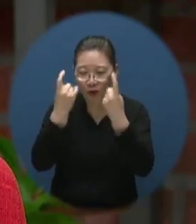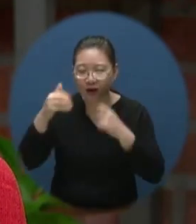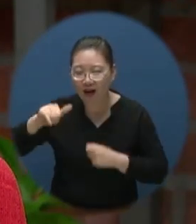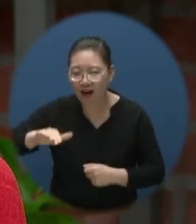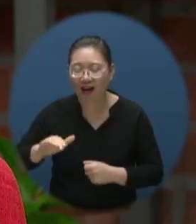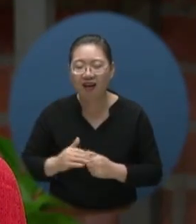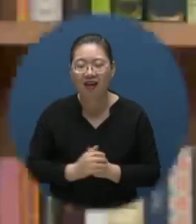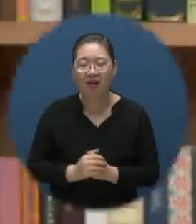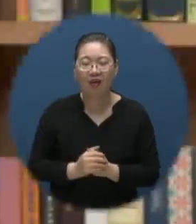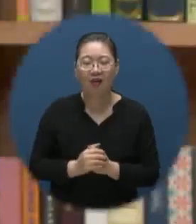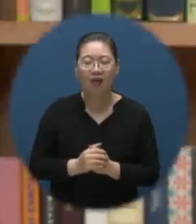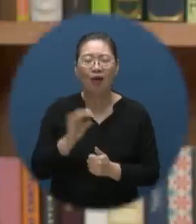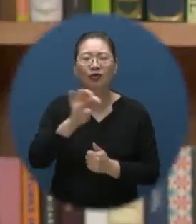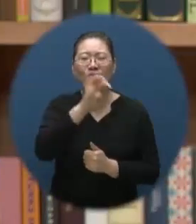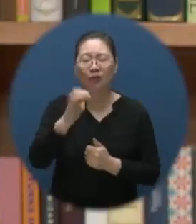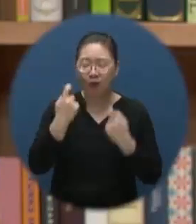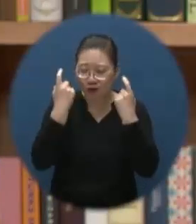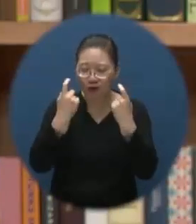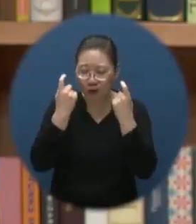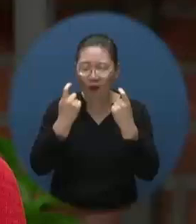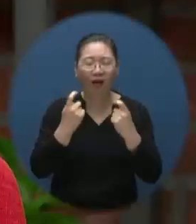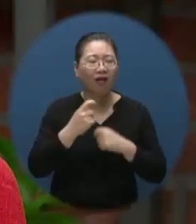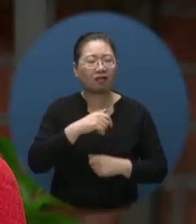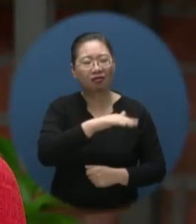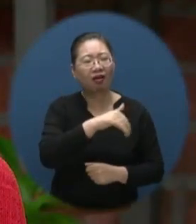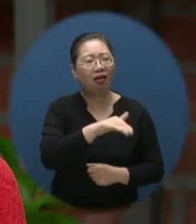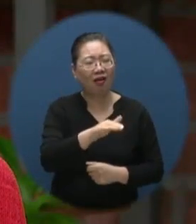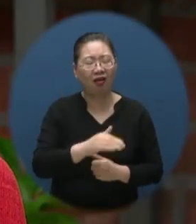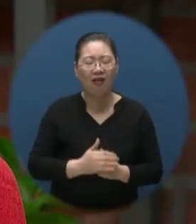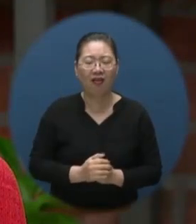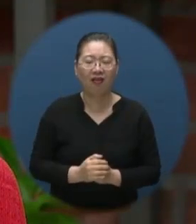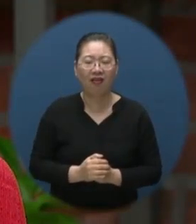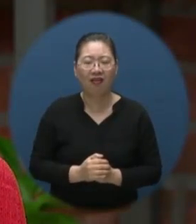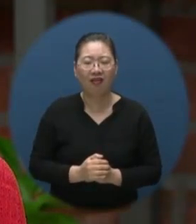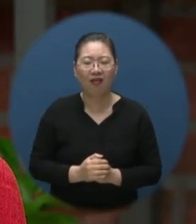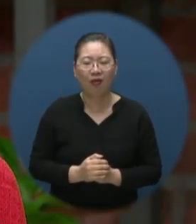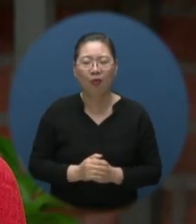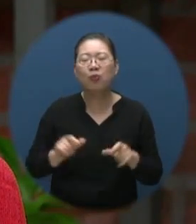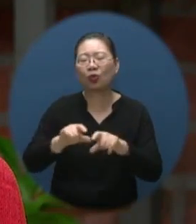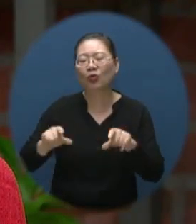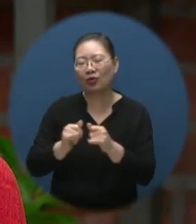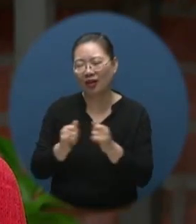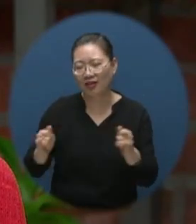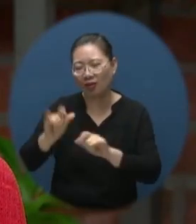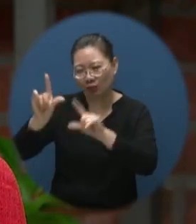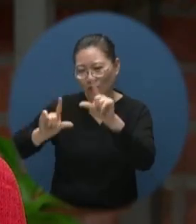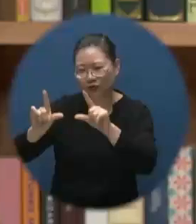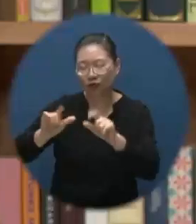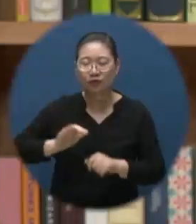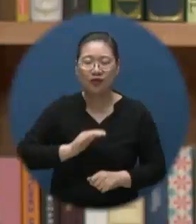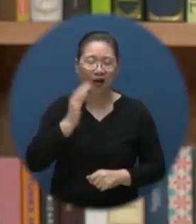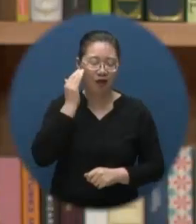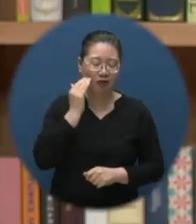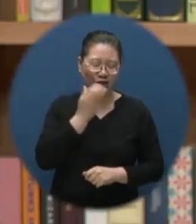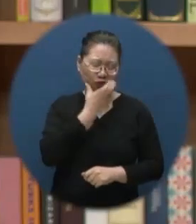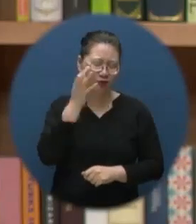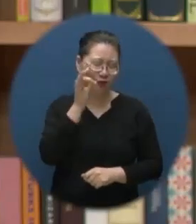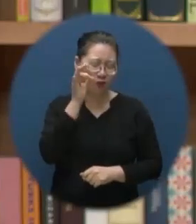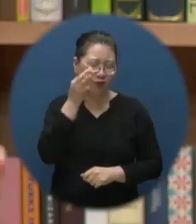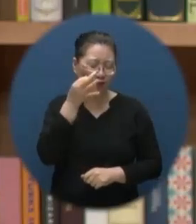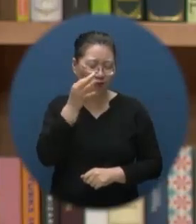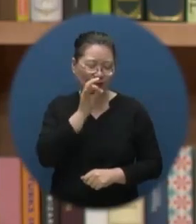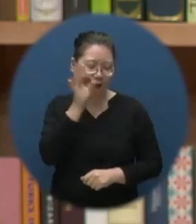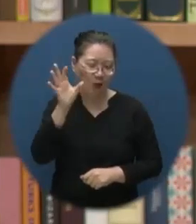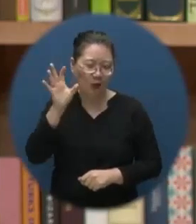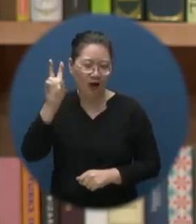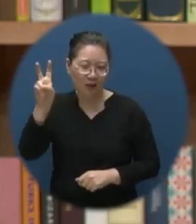다 나가요. 유럽으로 여행 가요? 예, 여행 가요. 그게 보통이에요. 그리고 우리는 꿈도 못 꾸고 그래서 그럴